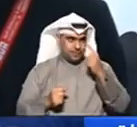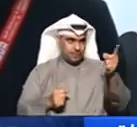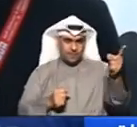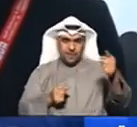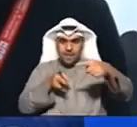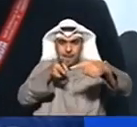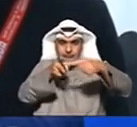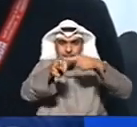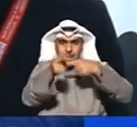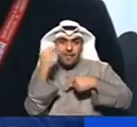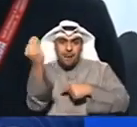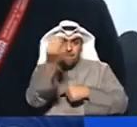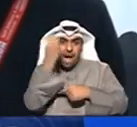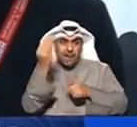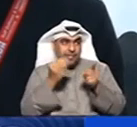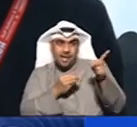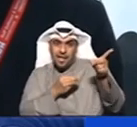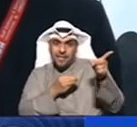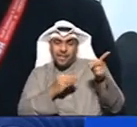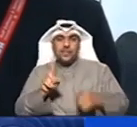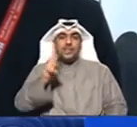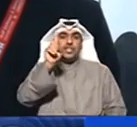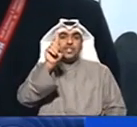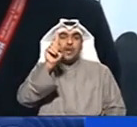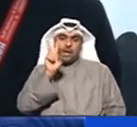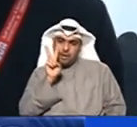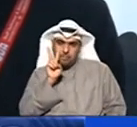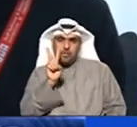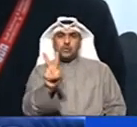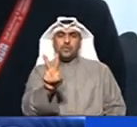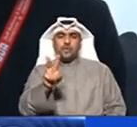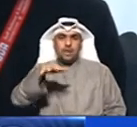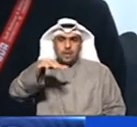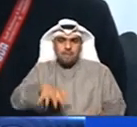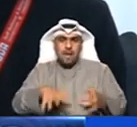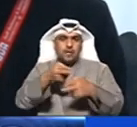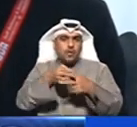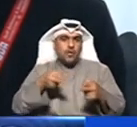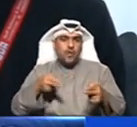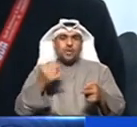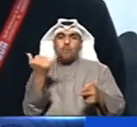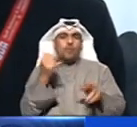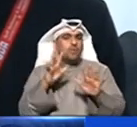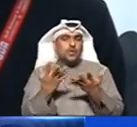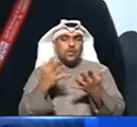فيه جزء من رؤية الكويت، توجهات سيد صاحب السمو ورؤية الكويت 2035.